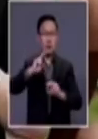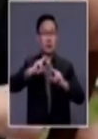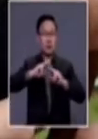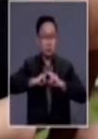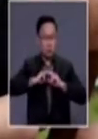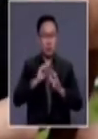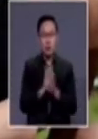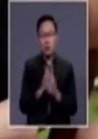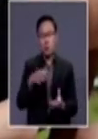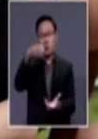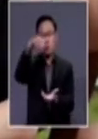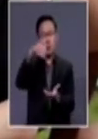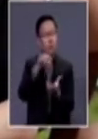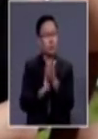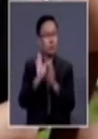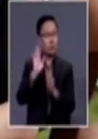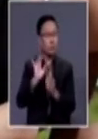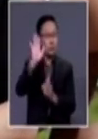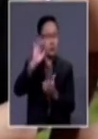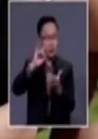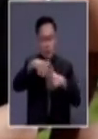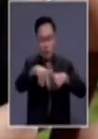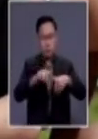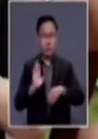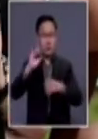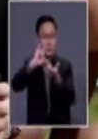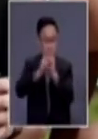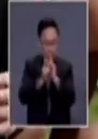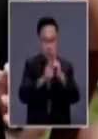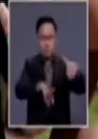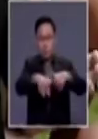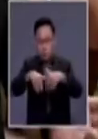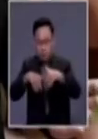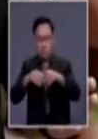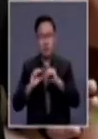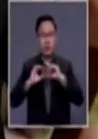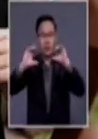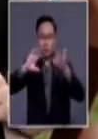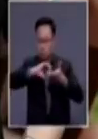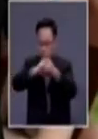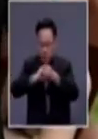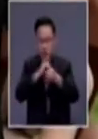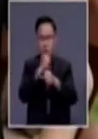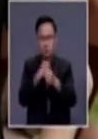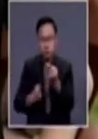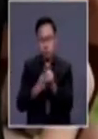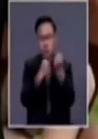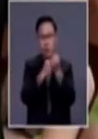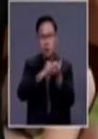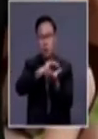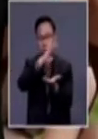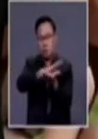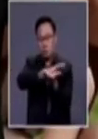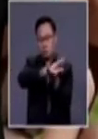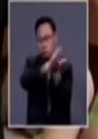กลุ่มเซ็นทรัลและภาคประชาสังคมบูรณาการการทำงานร่วมกันทำให้วันนี้โรงเรียนบ้านตากแดดเปลี่ยนแปลงไปแล้วครับส่วนจะเปลี่ยนแป